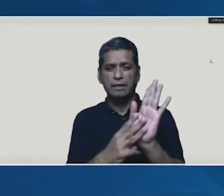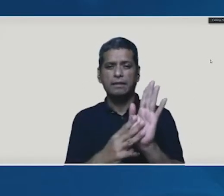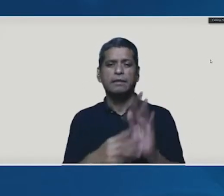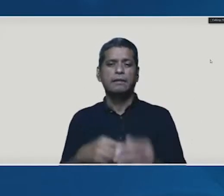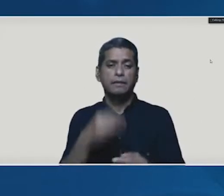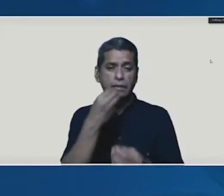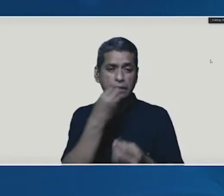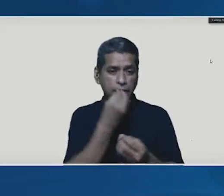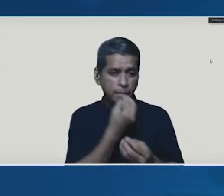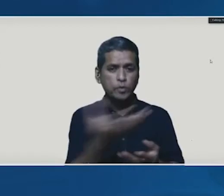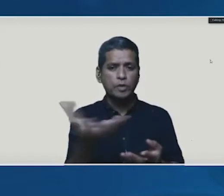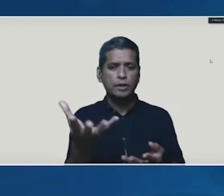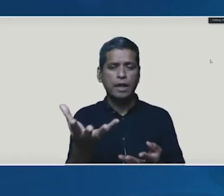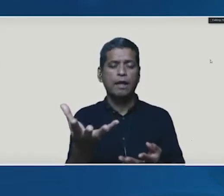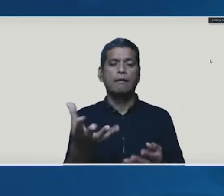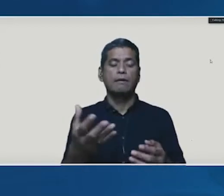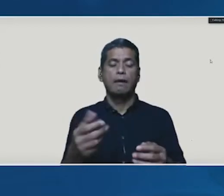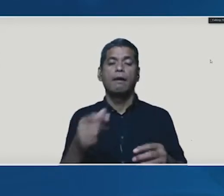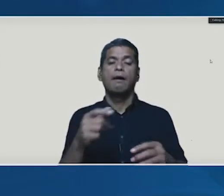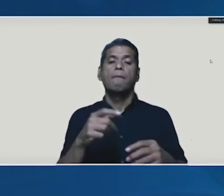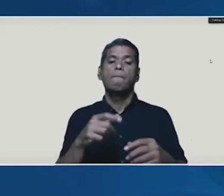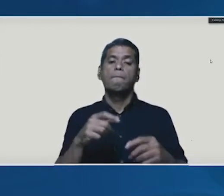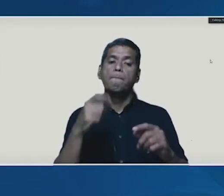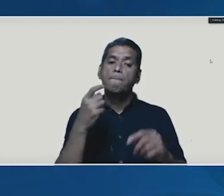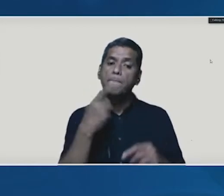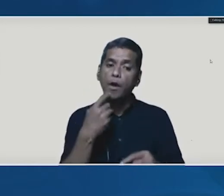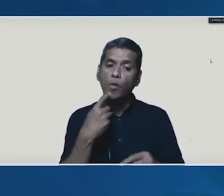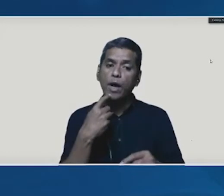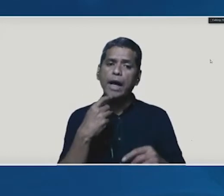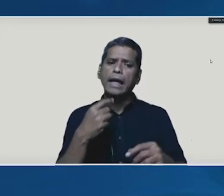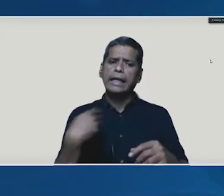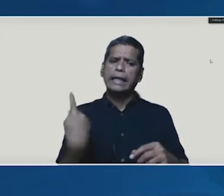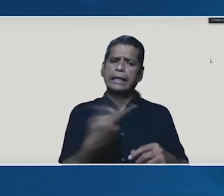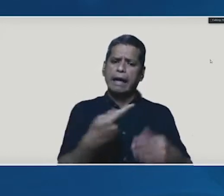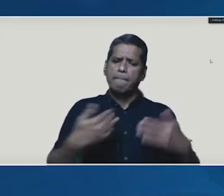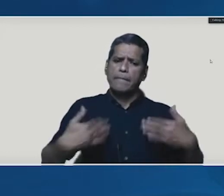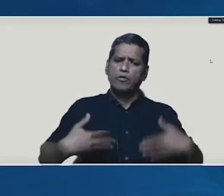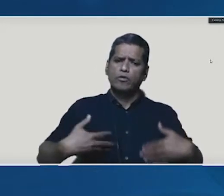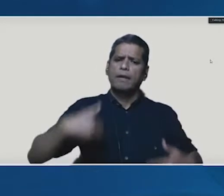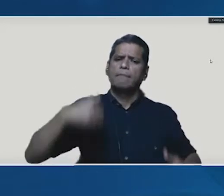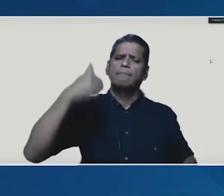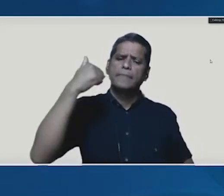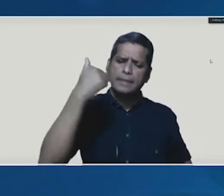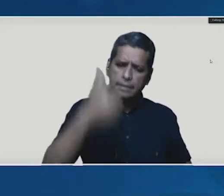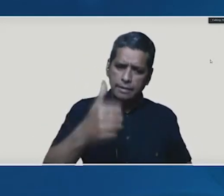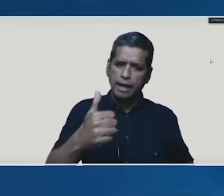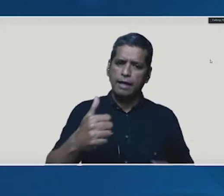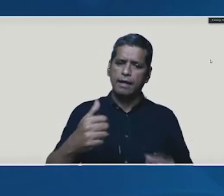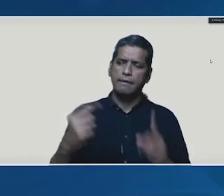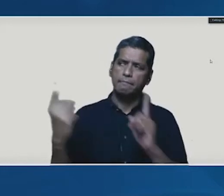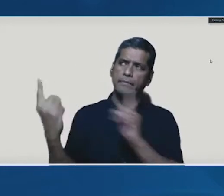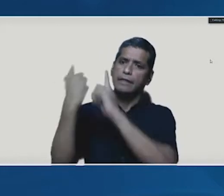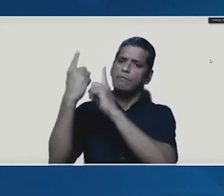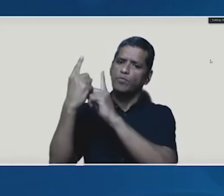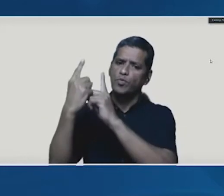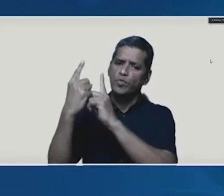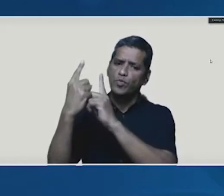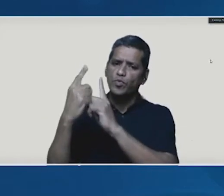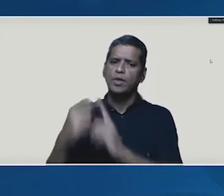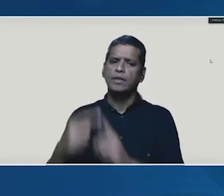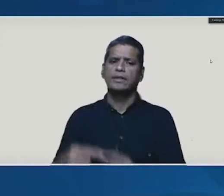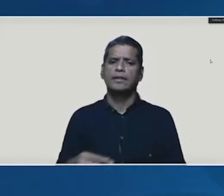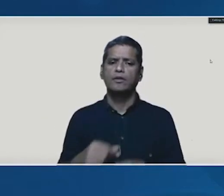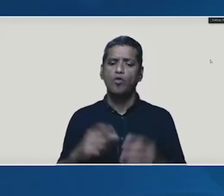kita bisa memiliki komunikasi kita bisa memiliki kontak kita bisa memiliki hubungan